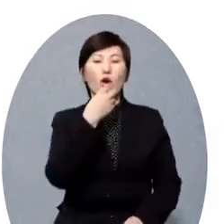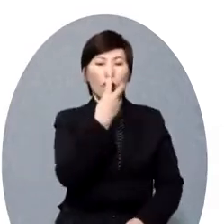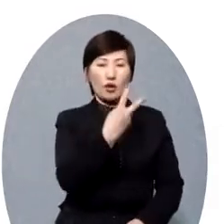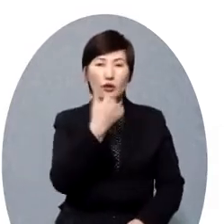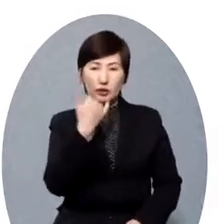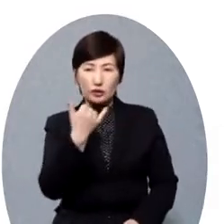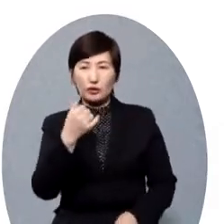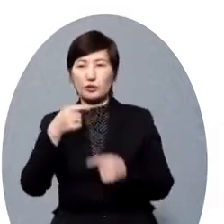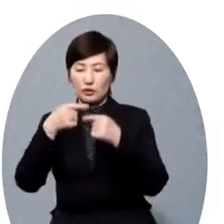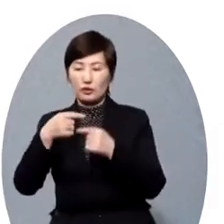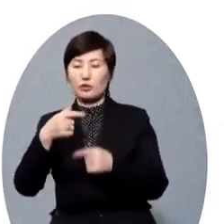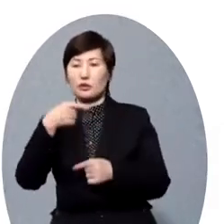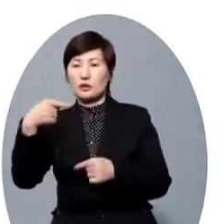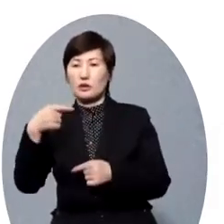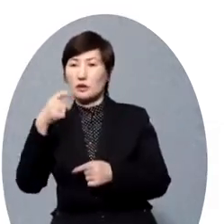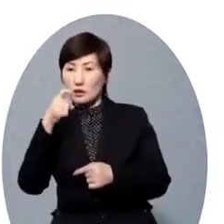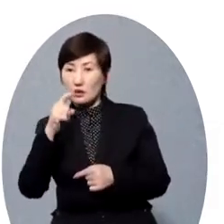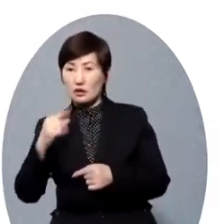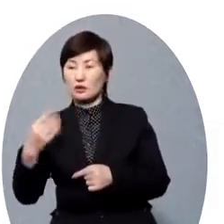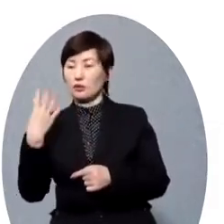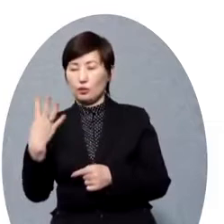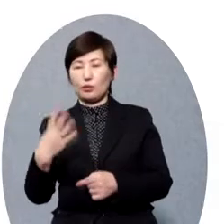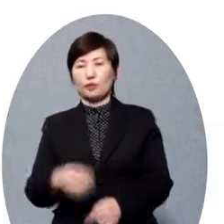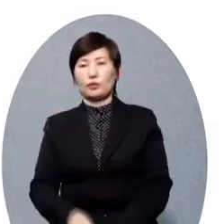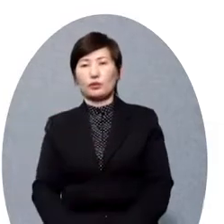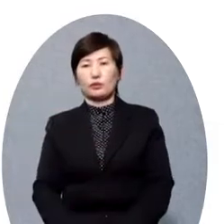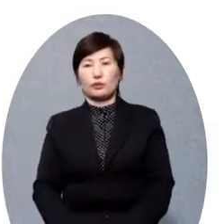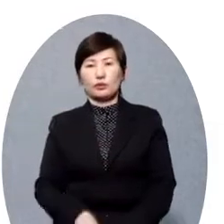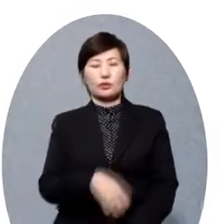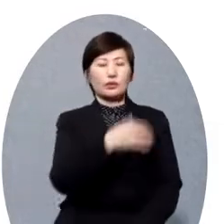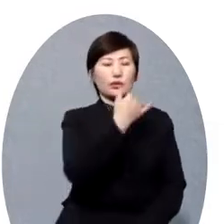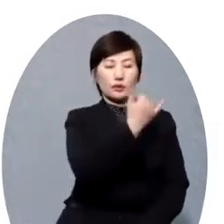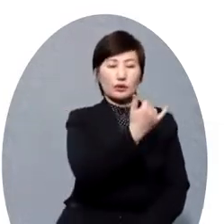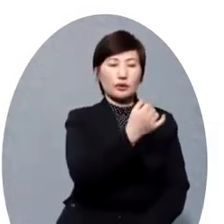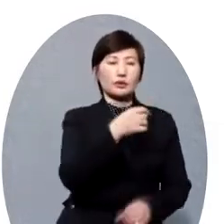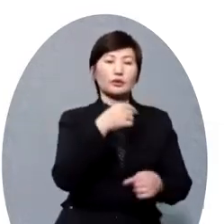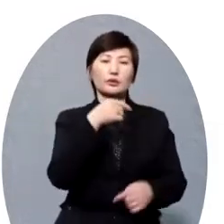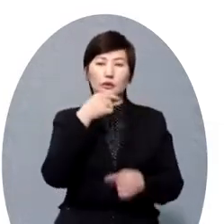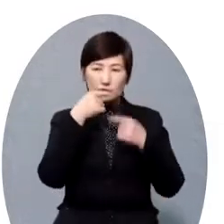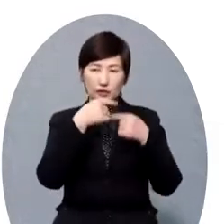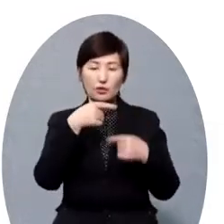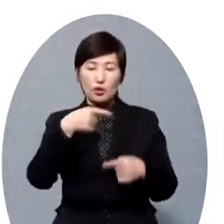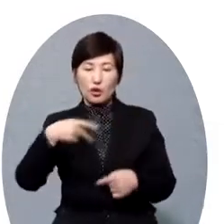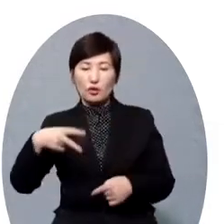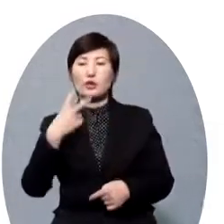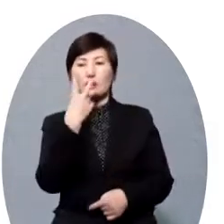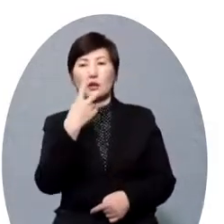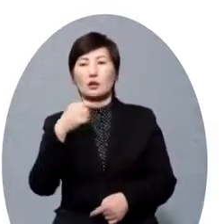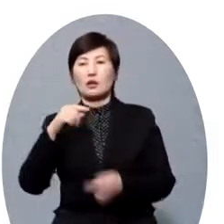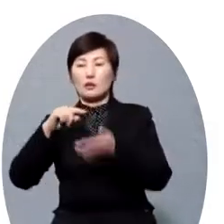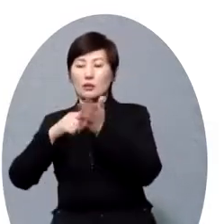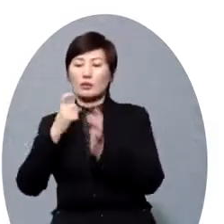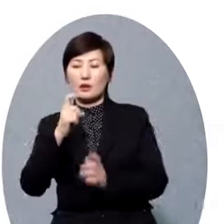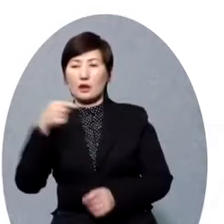олъё. 2y тэнцүү x-с хасахны 4. Одоо y-г олъё. y тэнцүү 2-ны 1-ийг үүсгэх нь